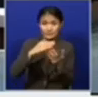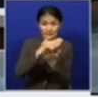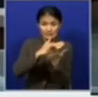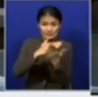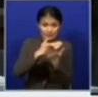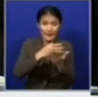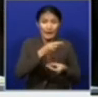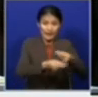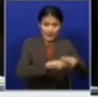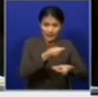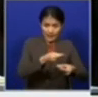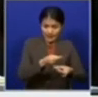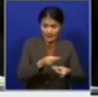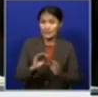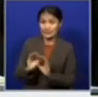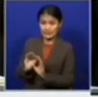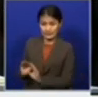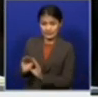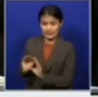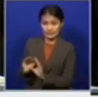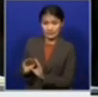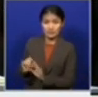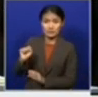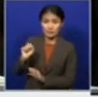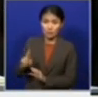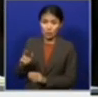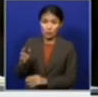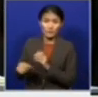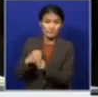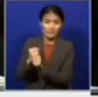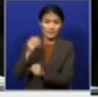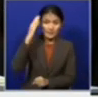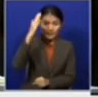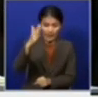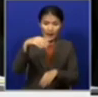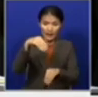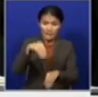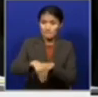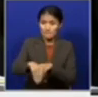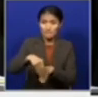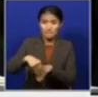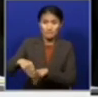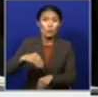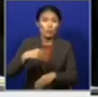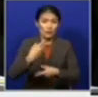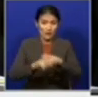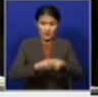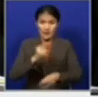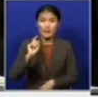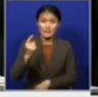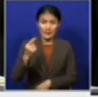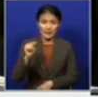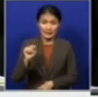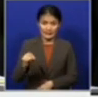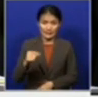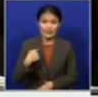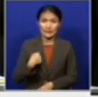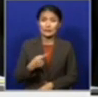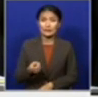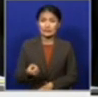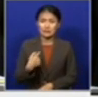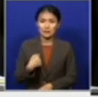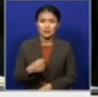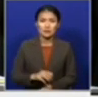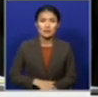การคุ้มครองตามอนุสัญญายูปอป1991มาเพาะปลูกได้ผลผลิตมาแบ่งผลผลิตครึ่งหนึ่งออกไปข